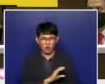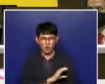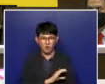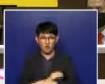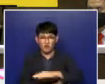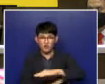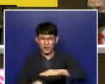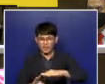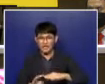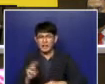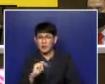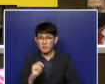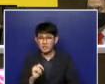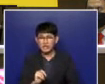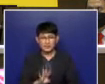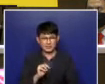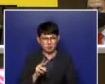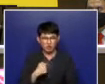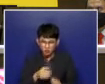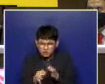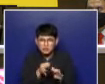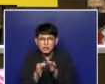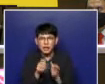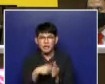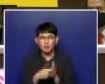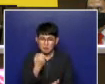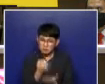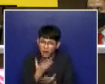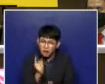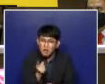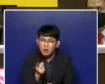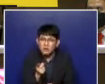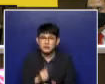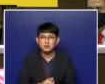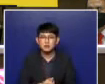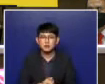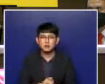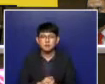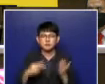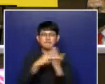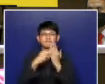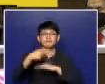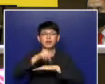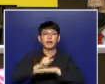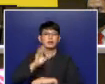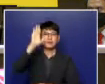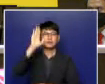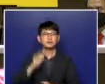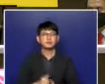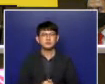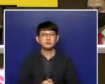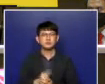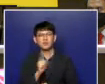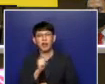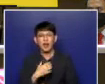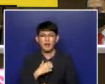มันจะมันจะเชื่อมต่อกันไปยังไงมันคนละระบบมันคนละเจ้าของนี่ขนาดเจ้าของเดียวส่วนต่อขยายระหว่างเอกชนกับกทมยังมีปัญหาอยู่